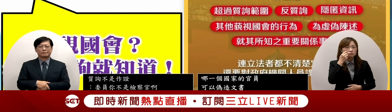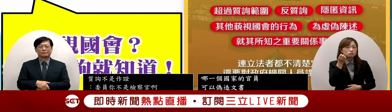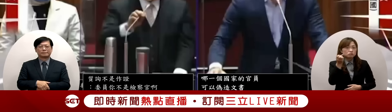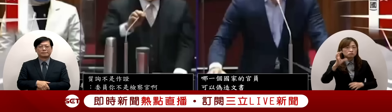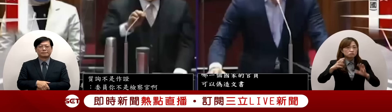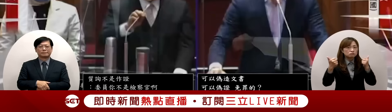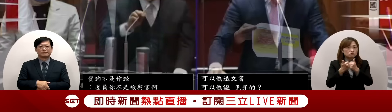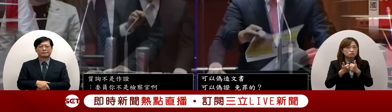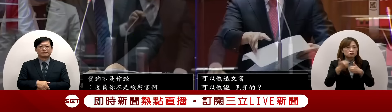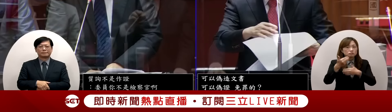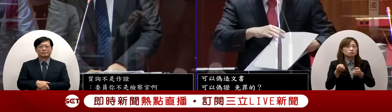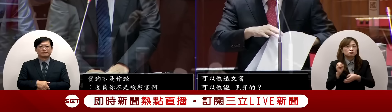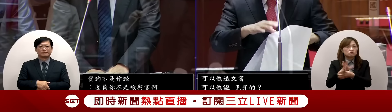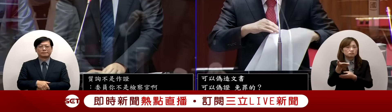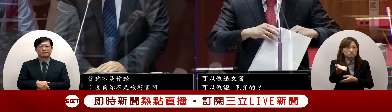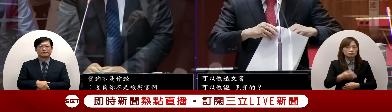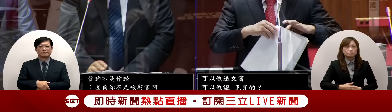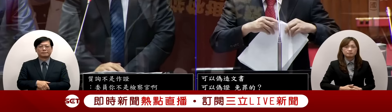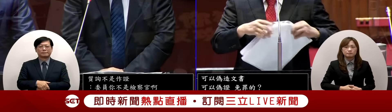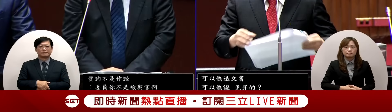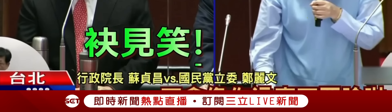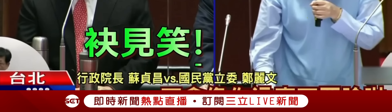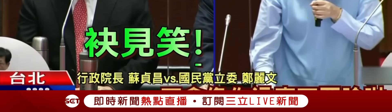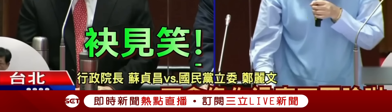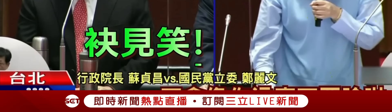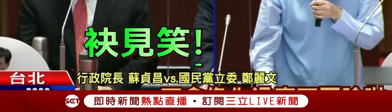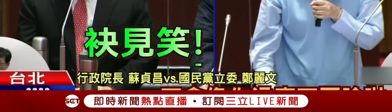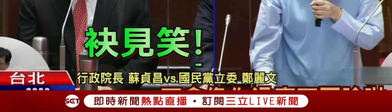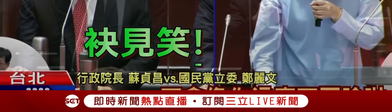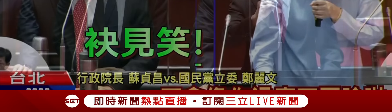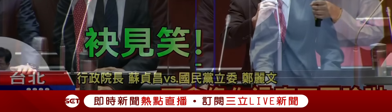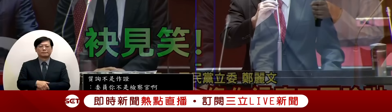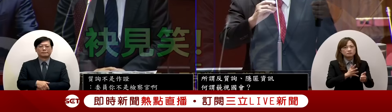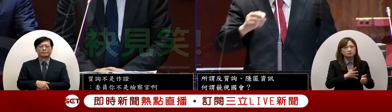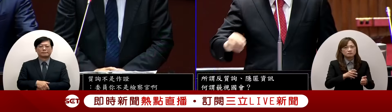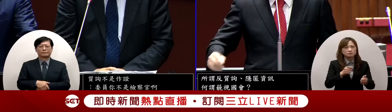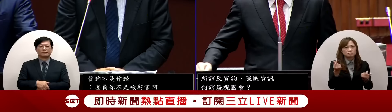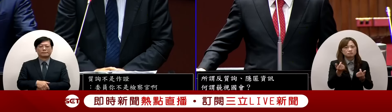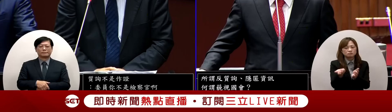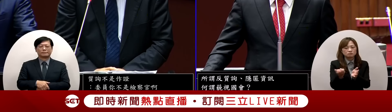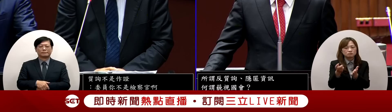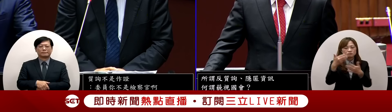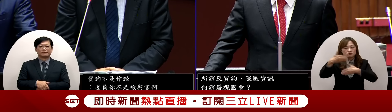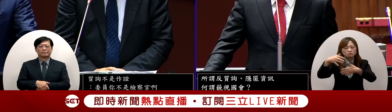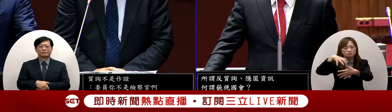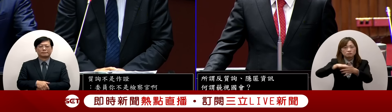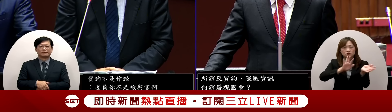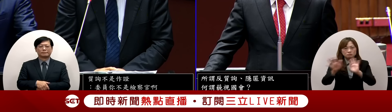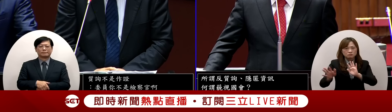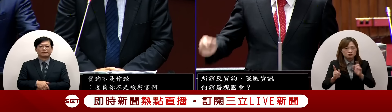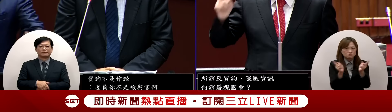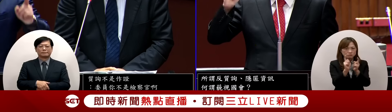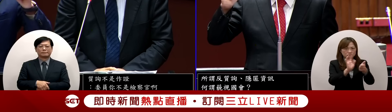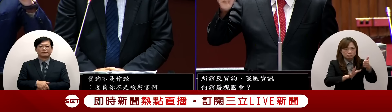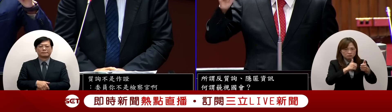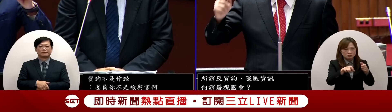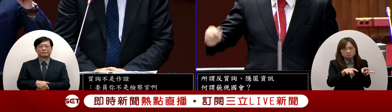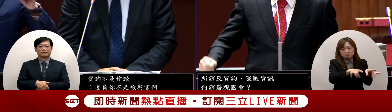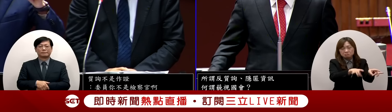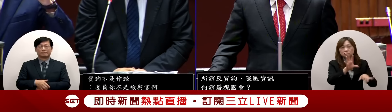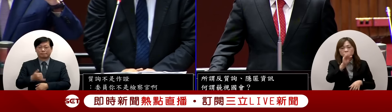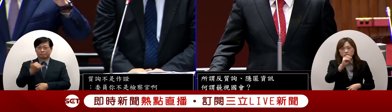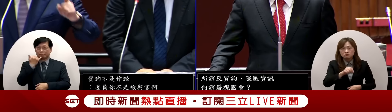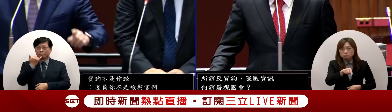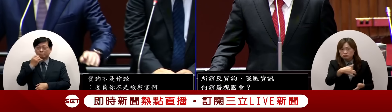一下，什么叫藐视国会？请问这样子有没有对委员人身攻击？ 这个可以 算不